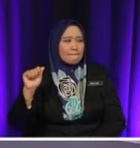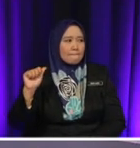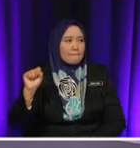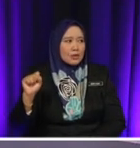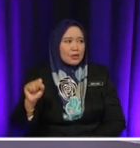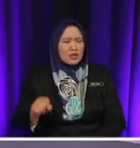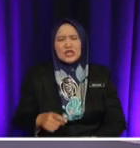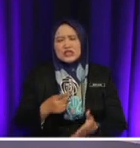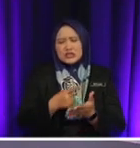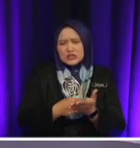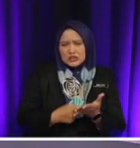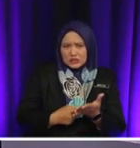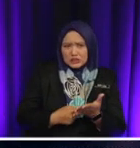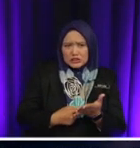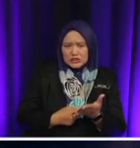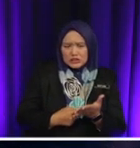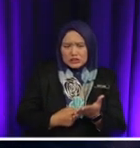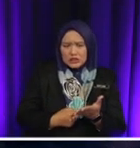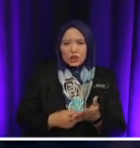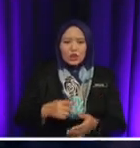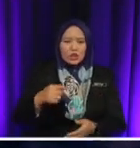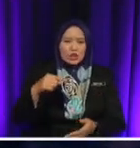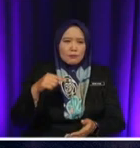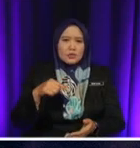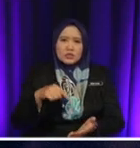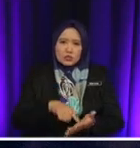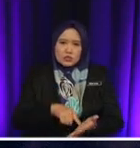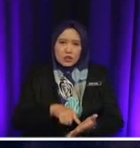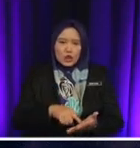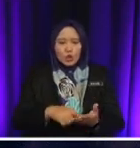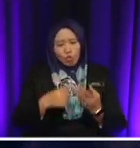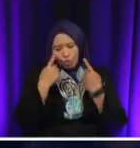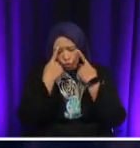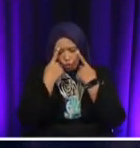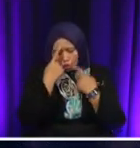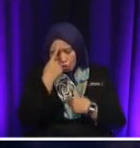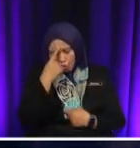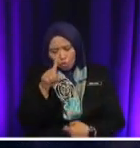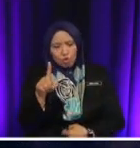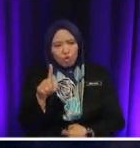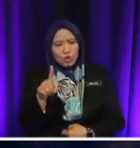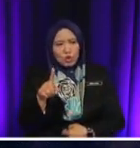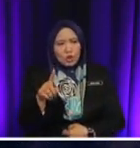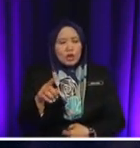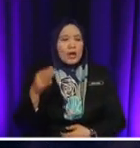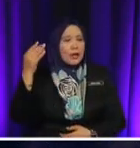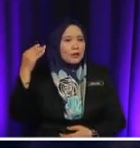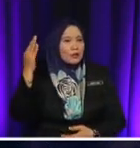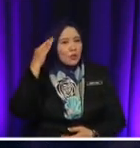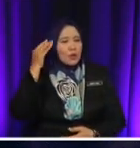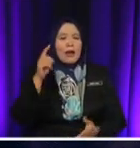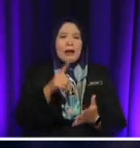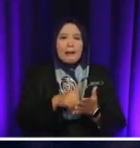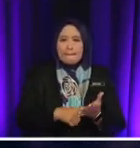Ria pun pernah buat eksperimen waktu sekolah dulu pasti Nak dapat keputusan kan bila buat eksperimen okey di mana kita nak